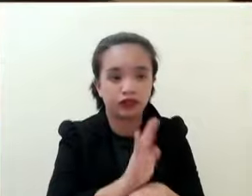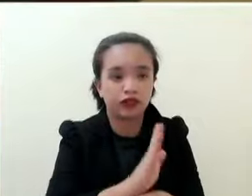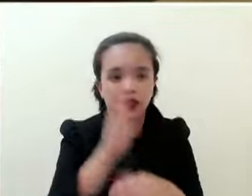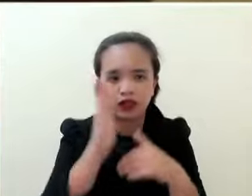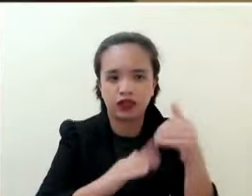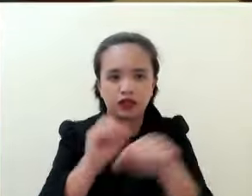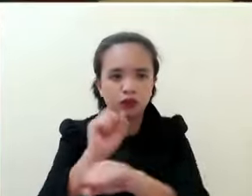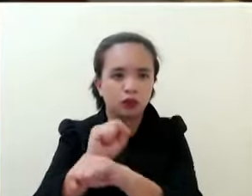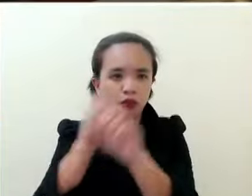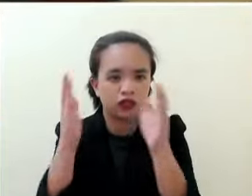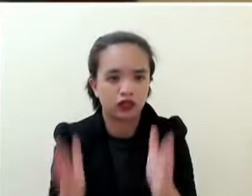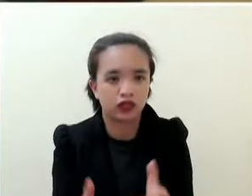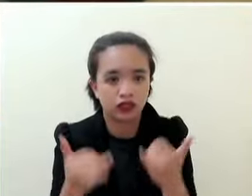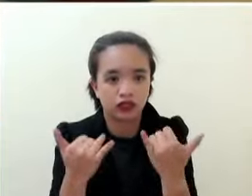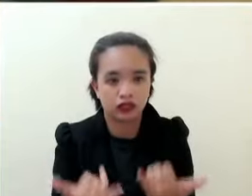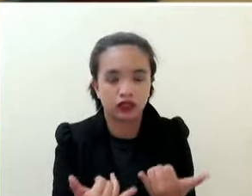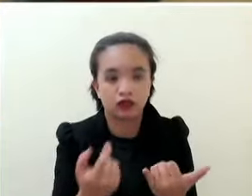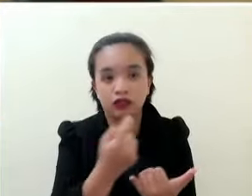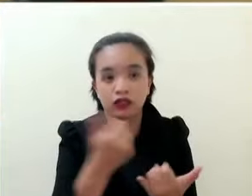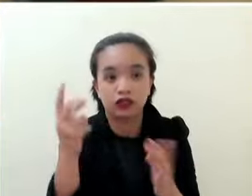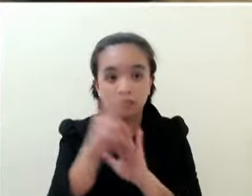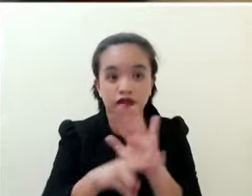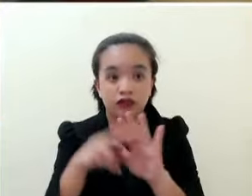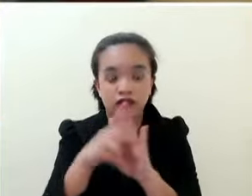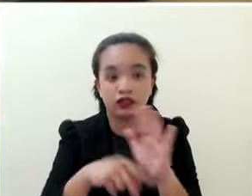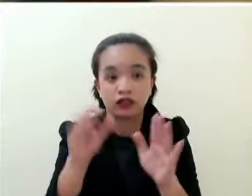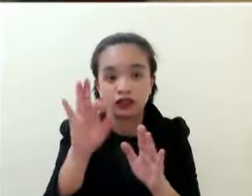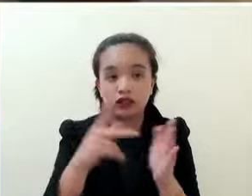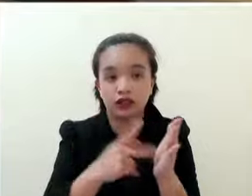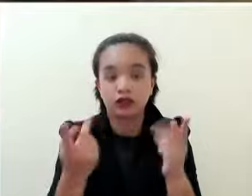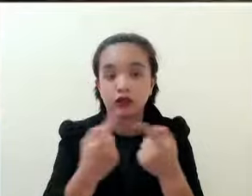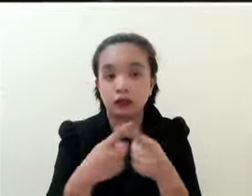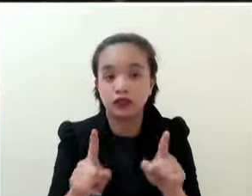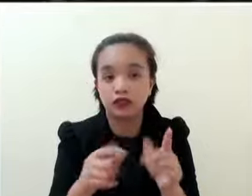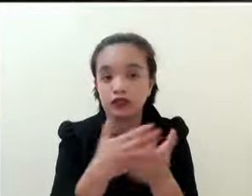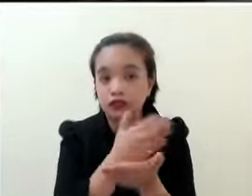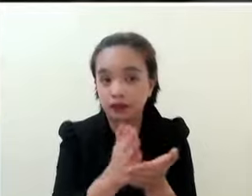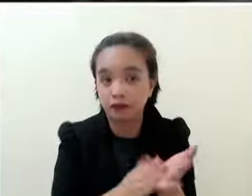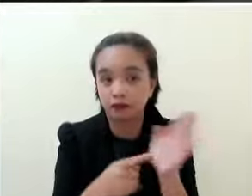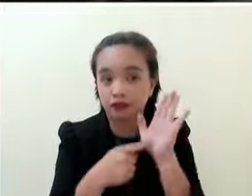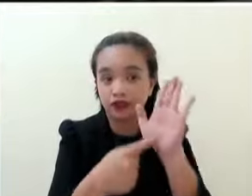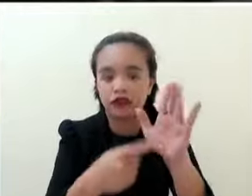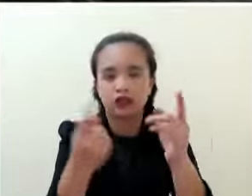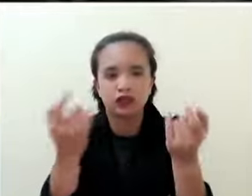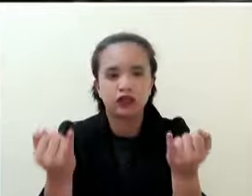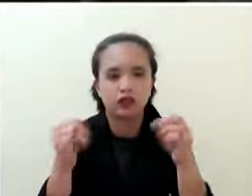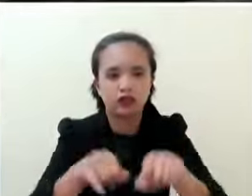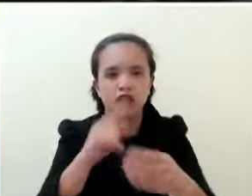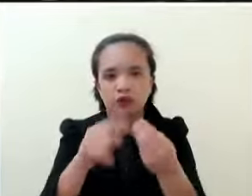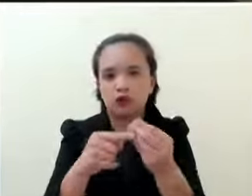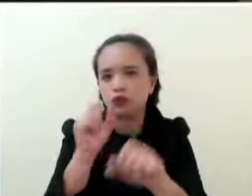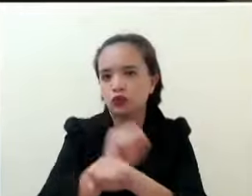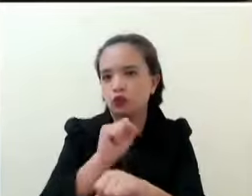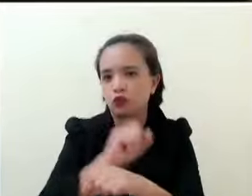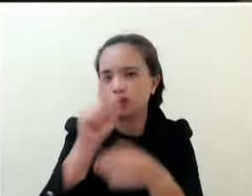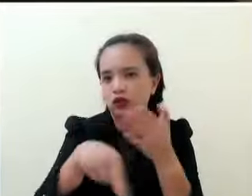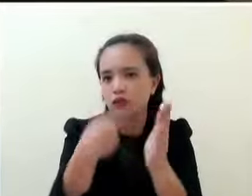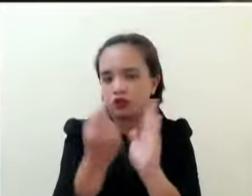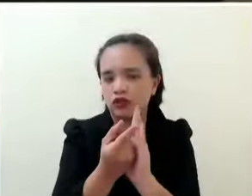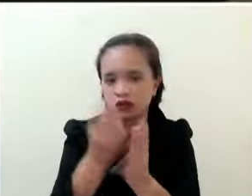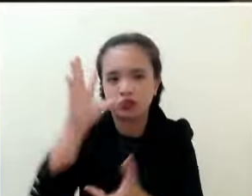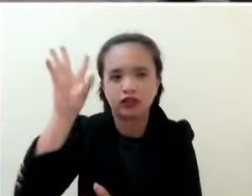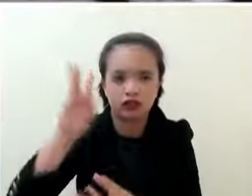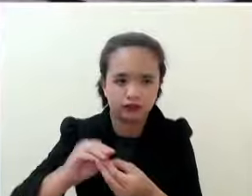manggagawa. Burado na ngayon ang video sa kanyang Facebook page pero ilan sa mga inilabas niya ay ang issue ng working hours o sumatotal na oras